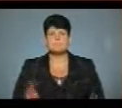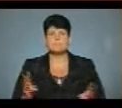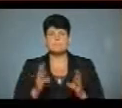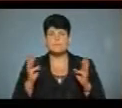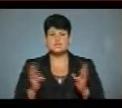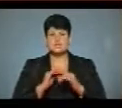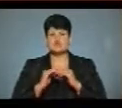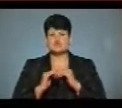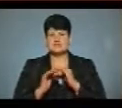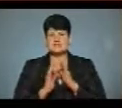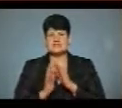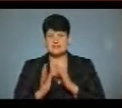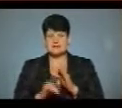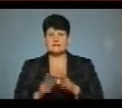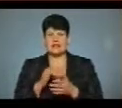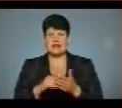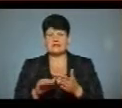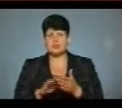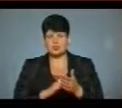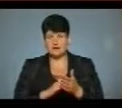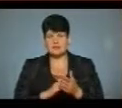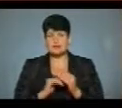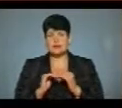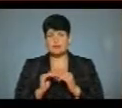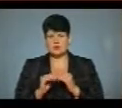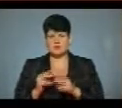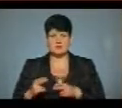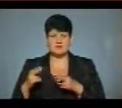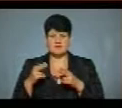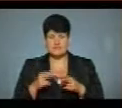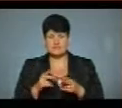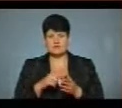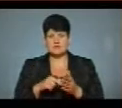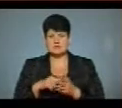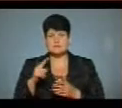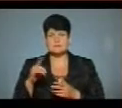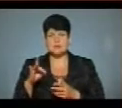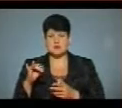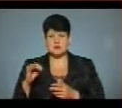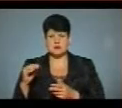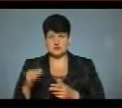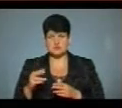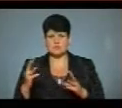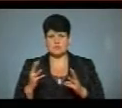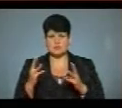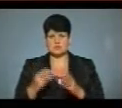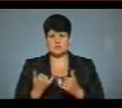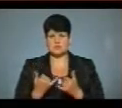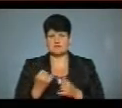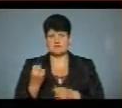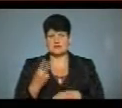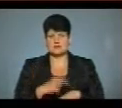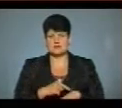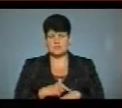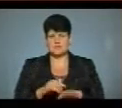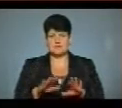стерні поблизу Тернополя ліквідували, зазначу на полі при в'їзді в місто зі сторони Збаража. Вона загорілася сьогодні о 12 годині.